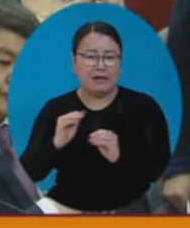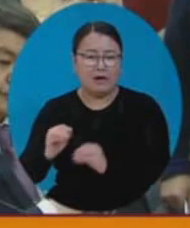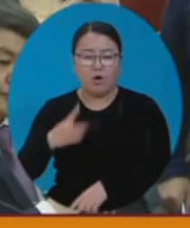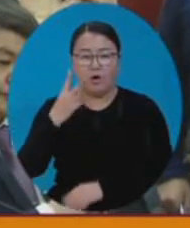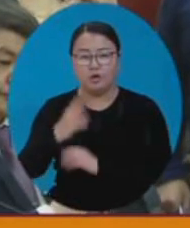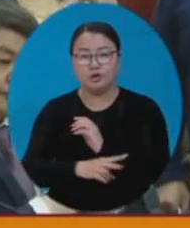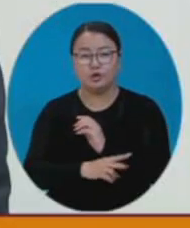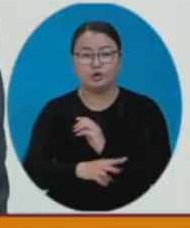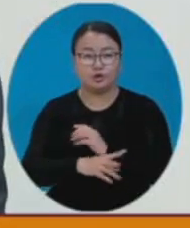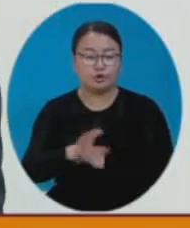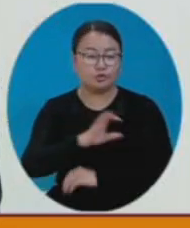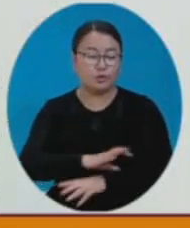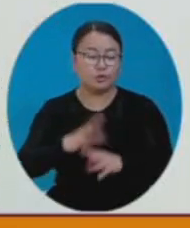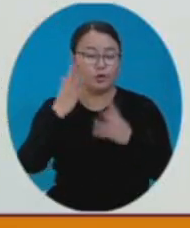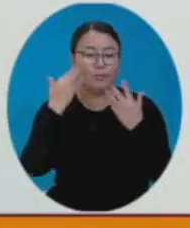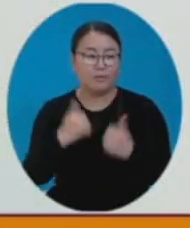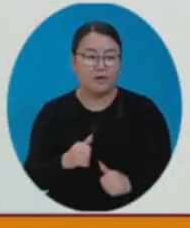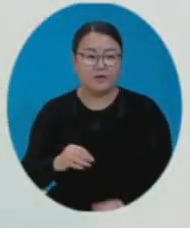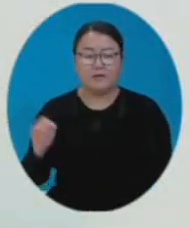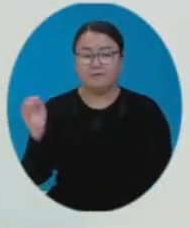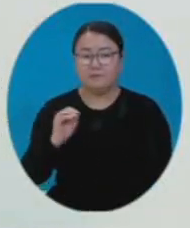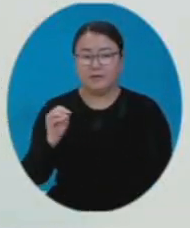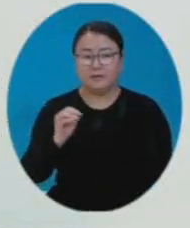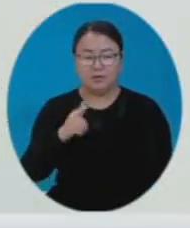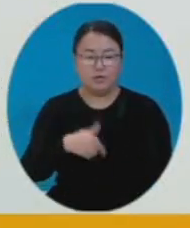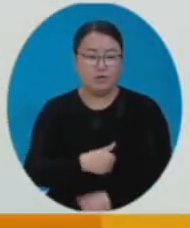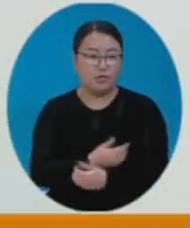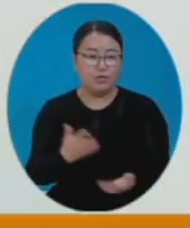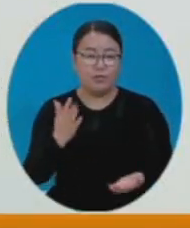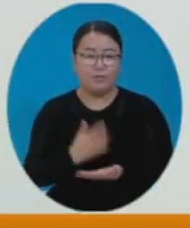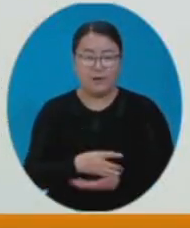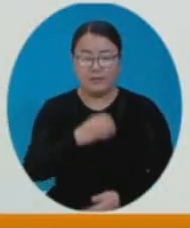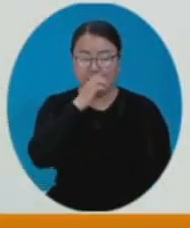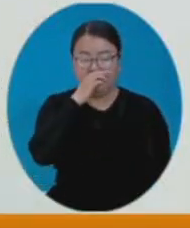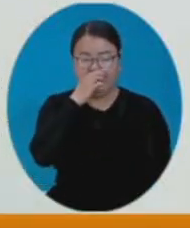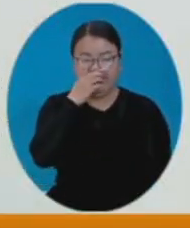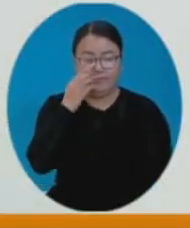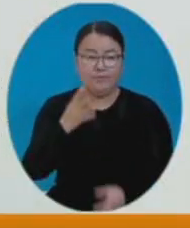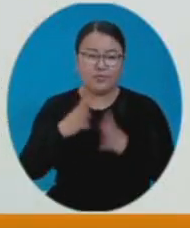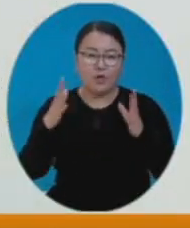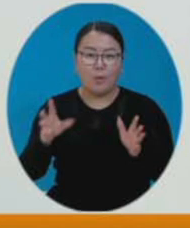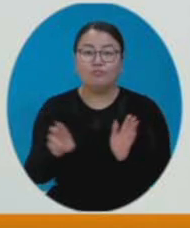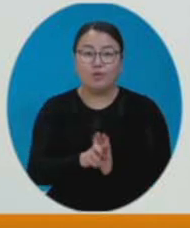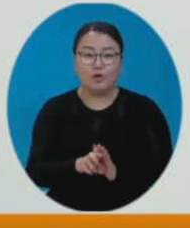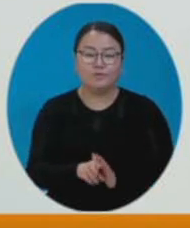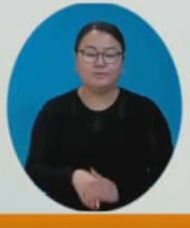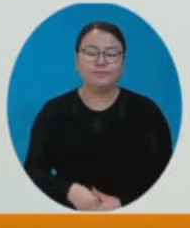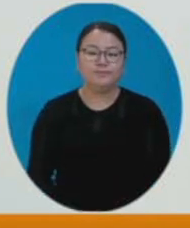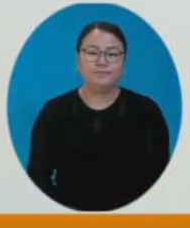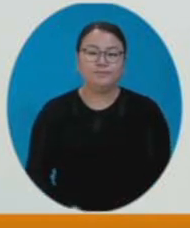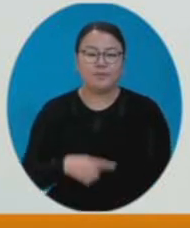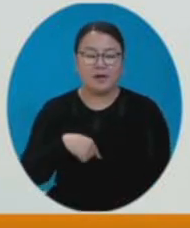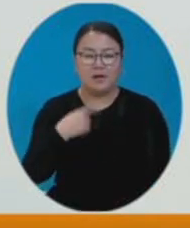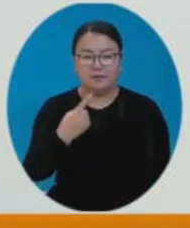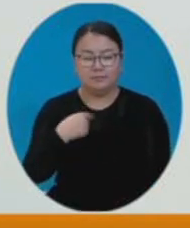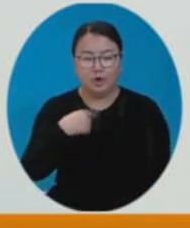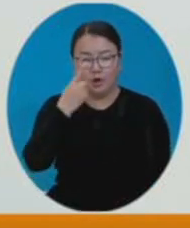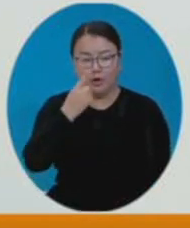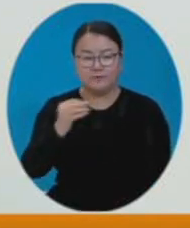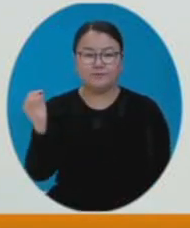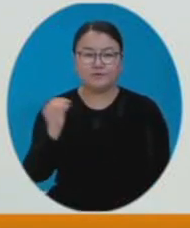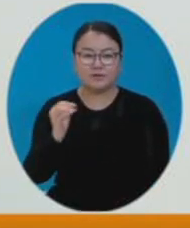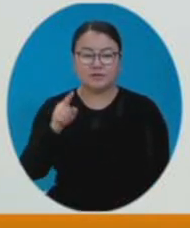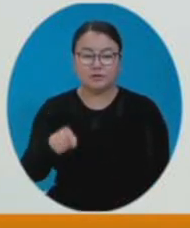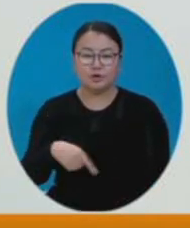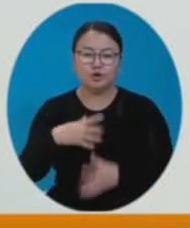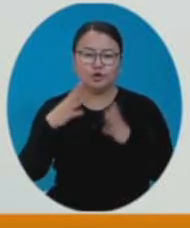өдөр зохион байгуулж байна. Цэлээ манай физикчдэд олгож байгаа их том боломж гэж хэлчих шиг бодлоо. Тэгэхээр би бол ганцхан Монголын физикчдэд олдож